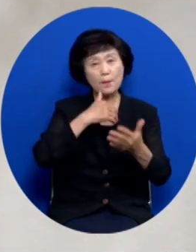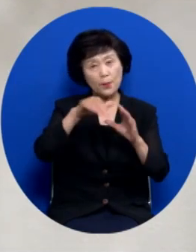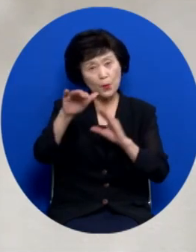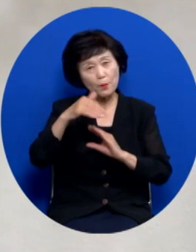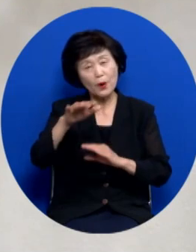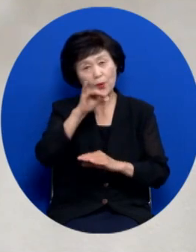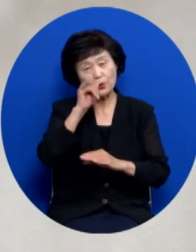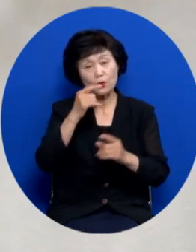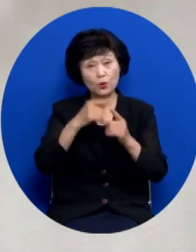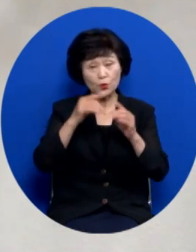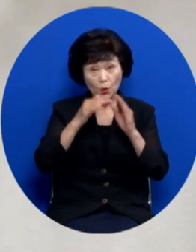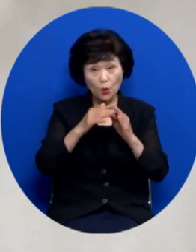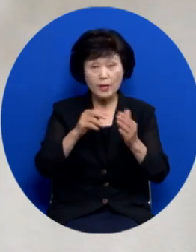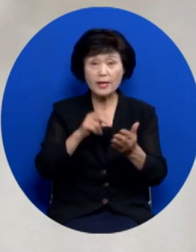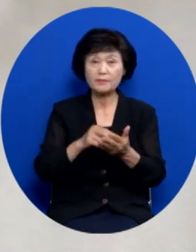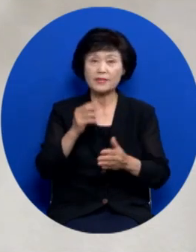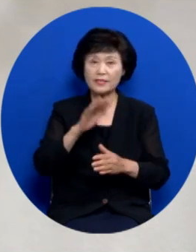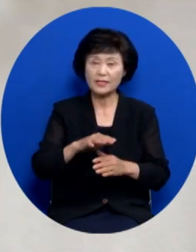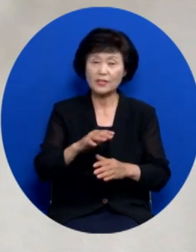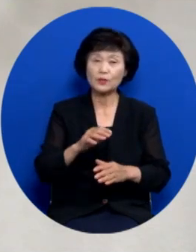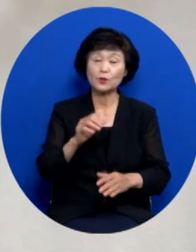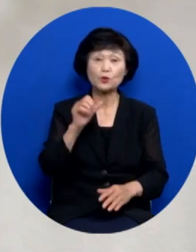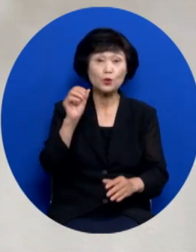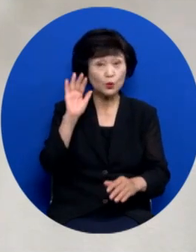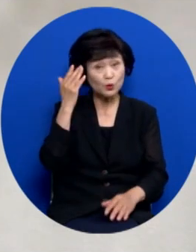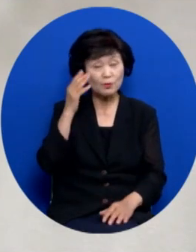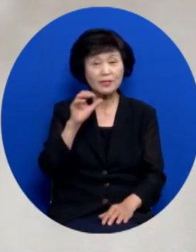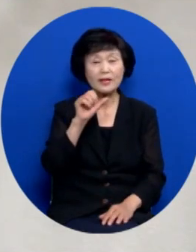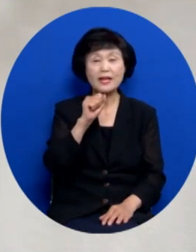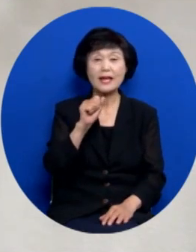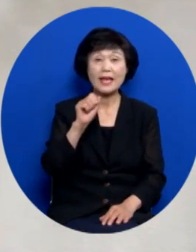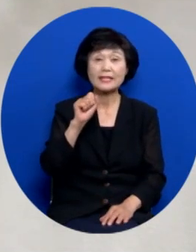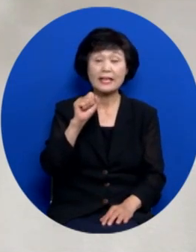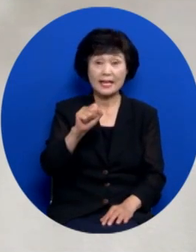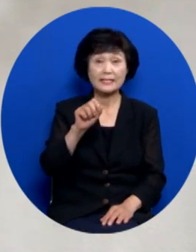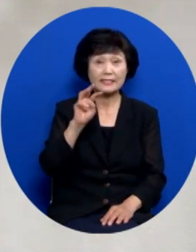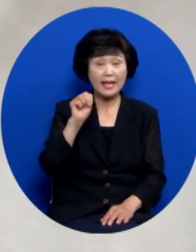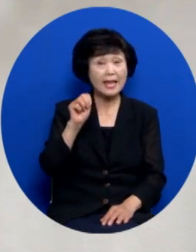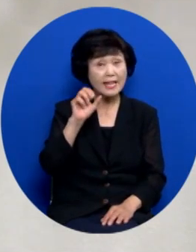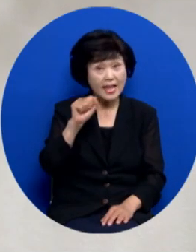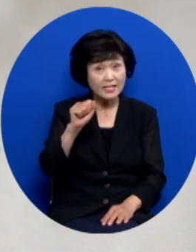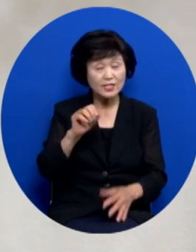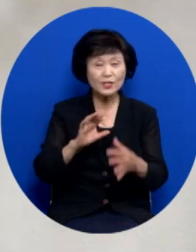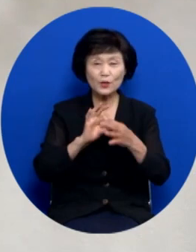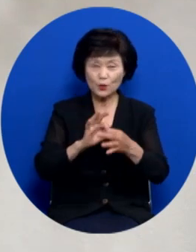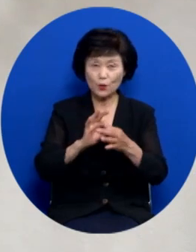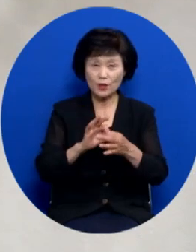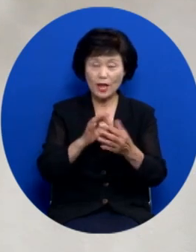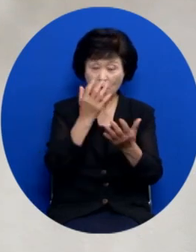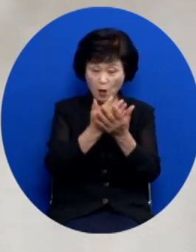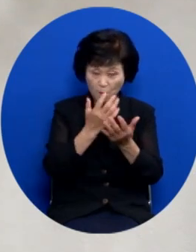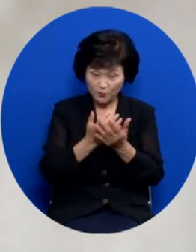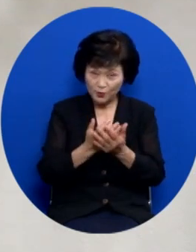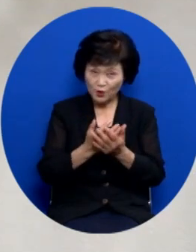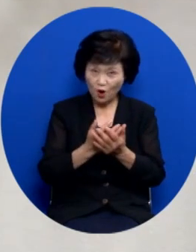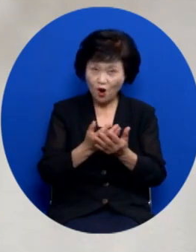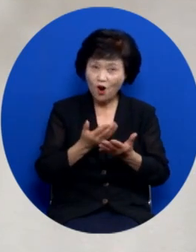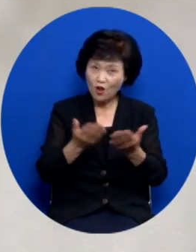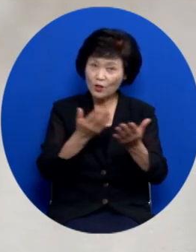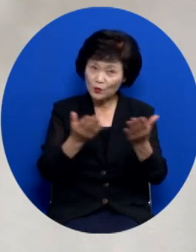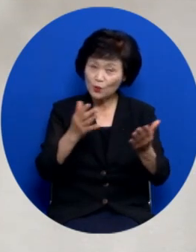교회들도 가급적 뭐 요새는 SNS가 많으니까 그런 걸로 문서를 대체한다든지 그래서 아주 작지만